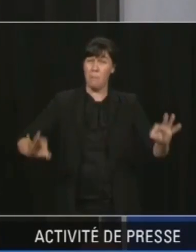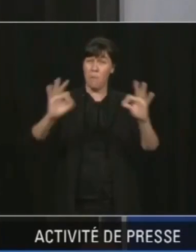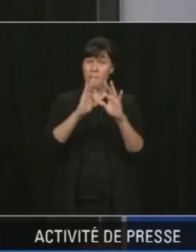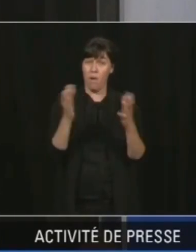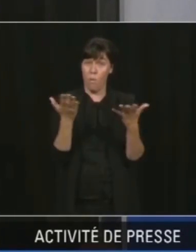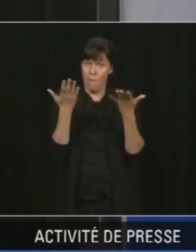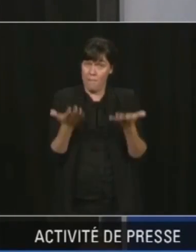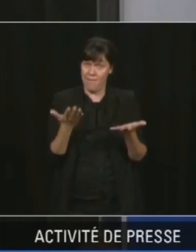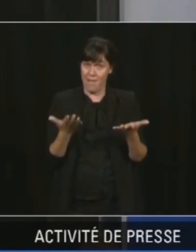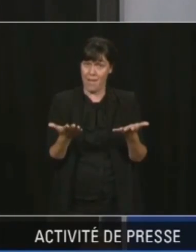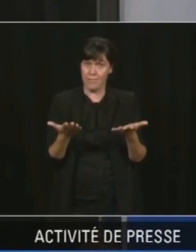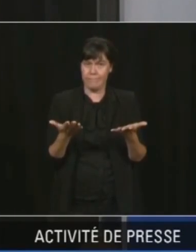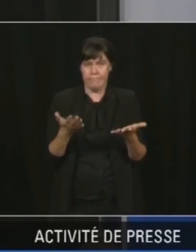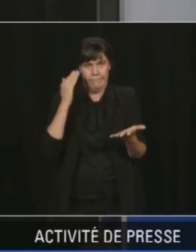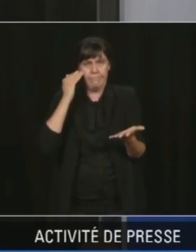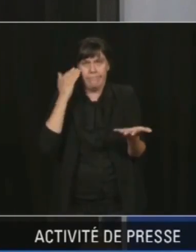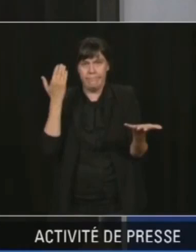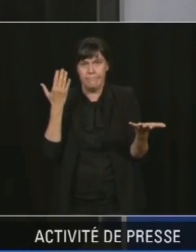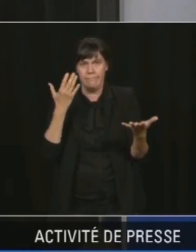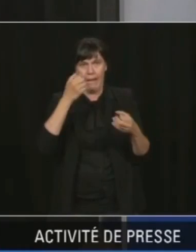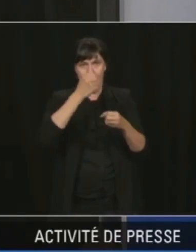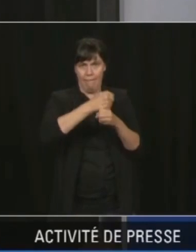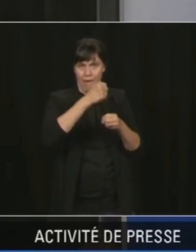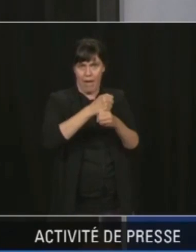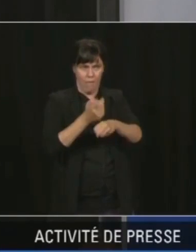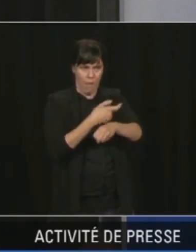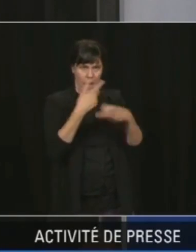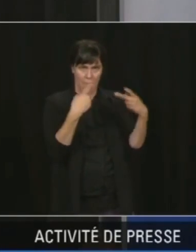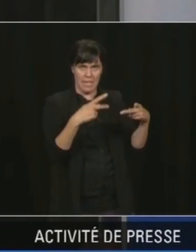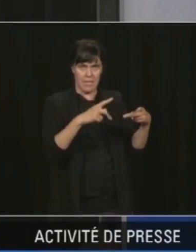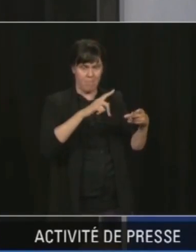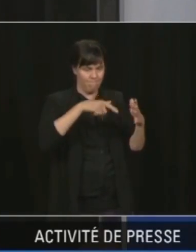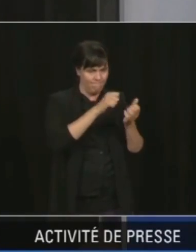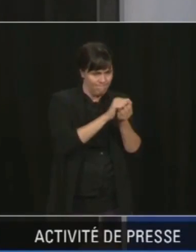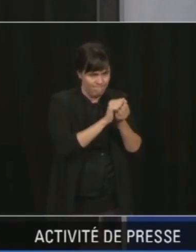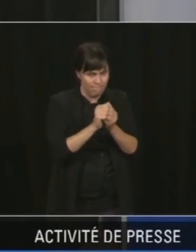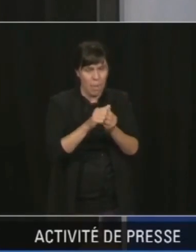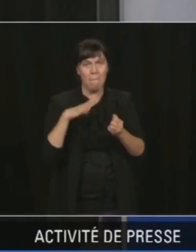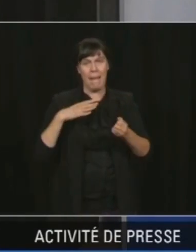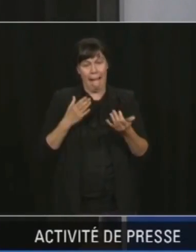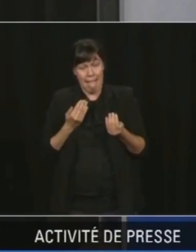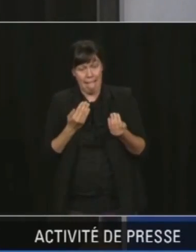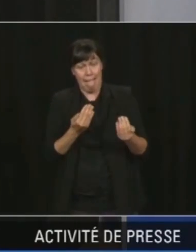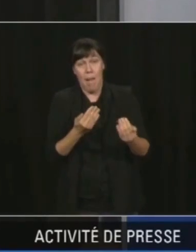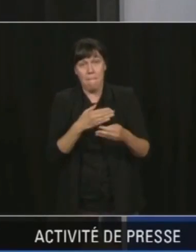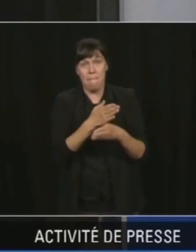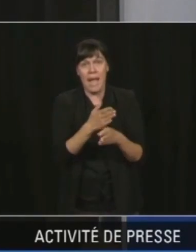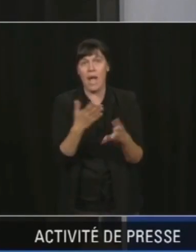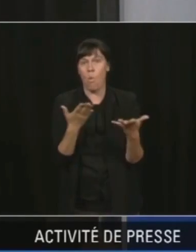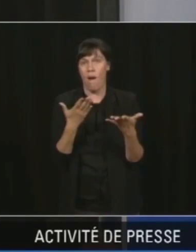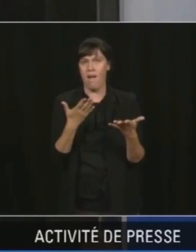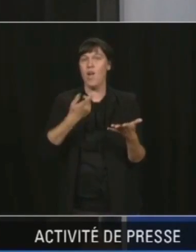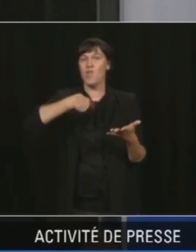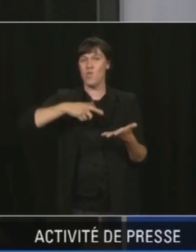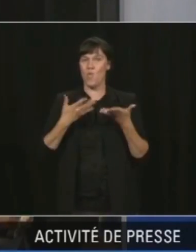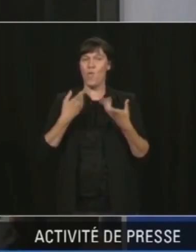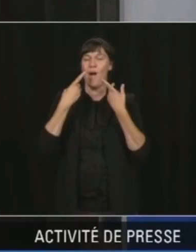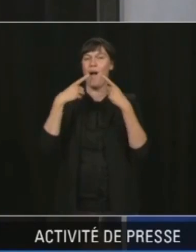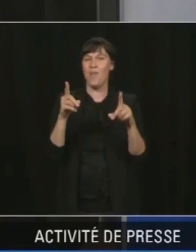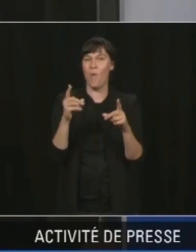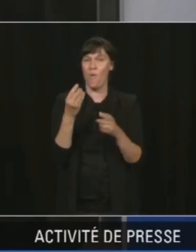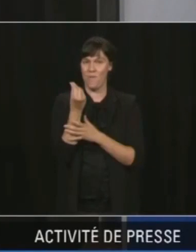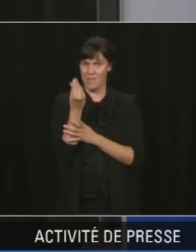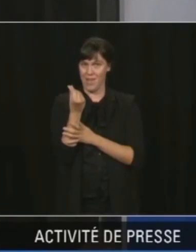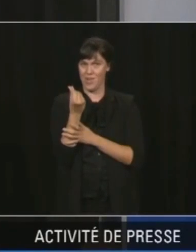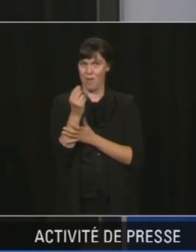pour se rendre jusque-là, on annonce aujourd'hui des incitatifs financiers importants pour avoir